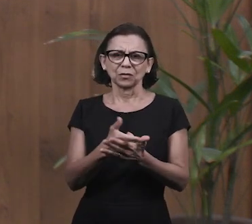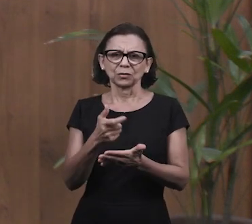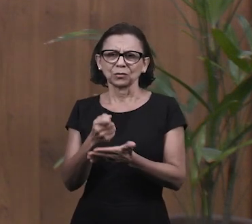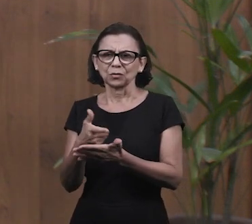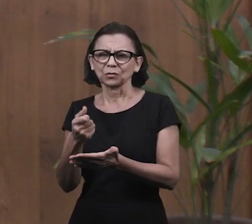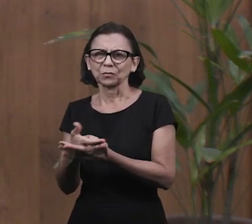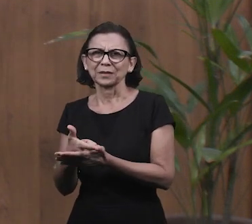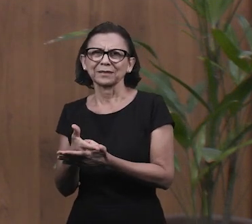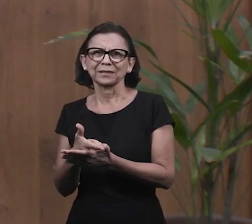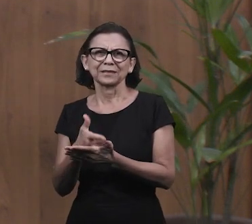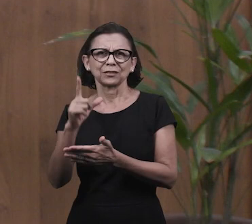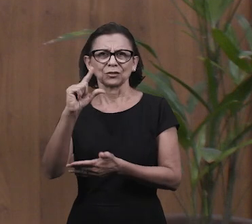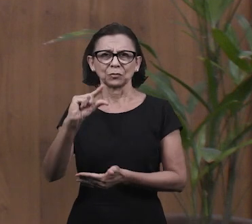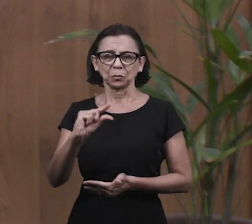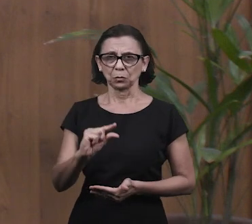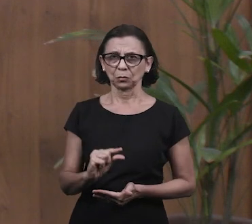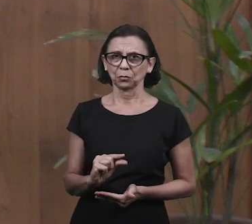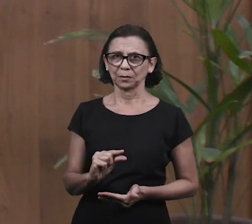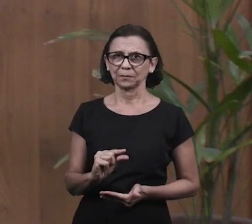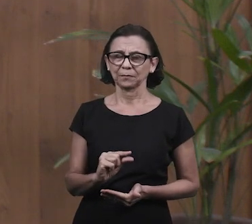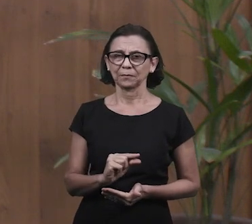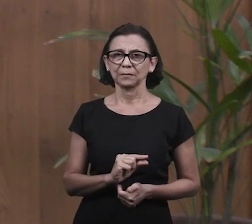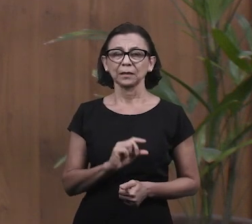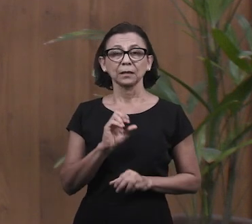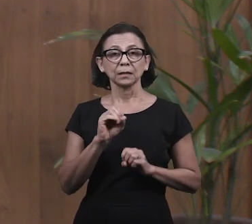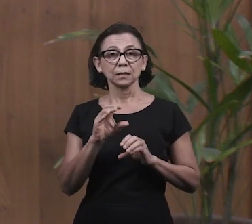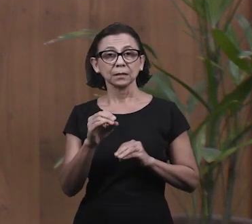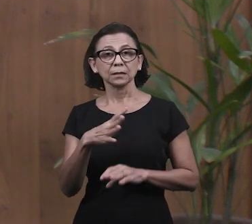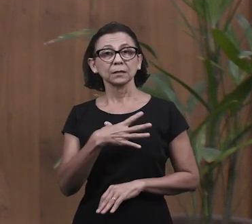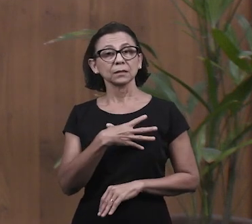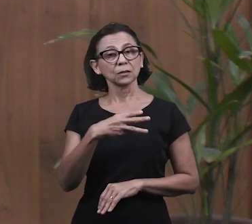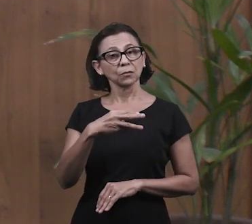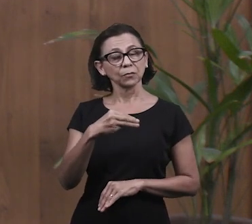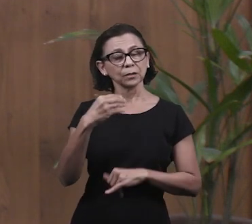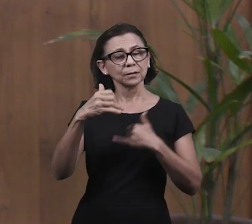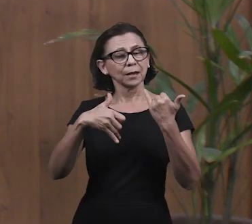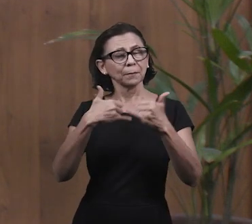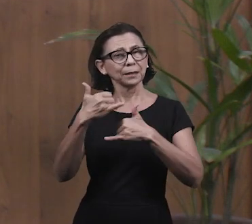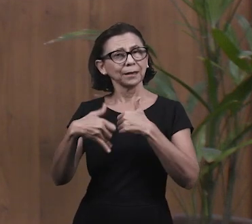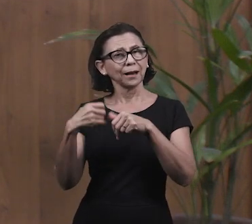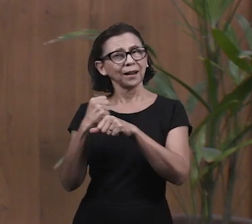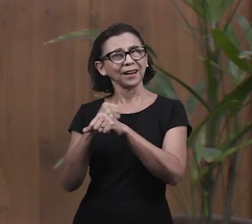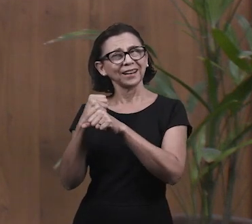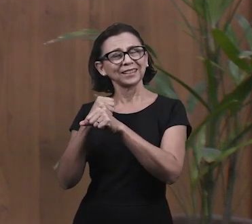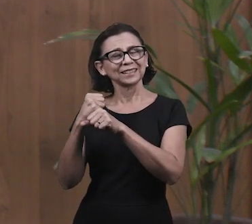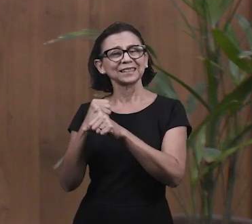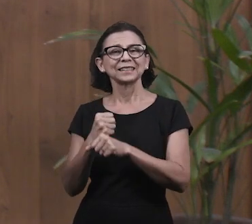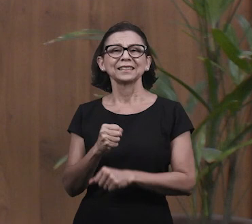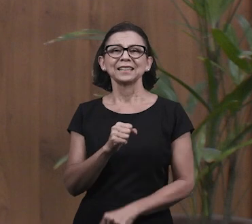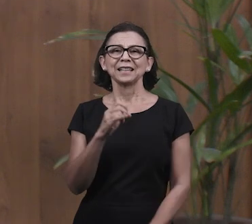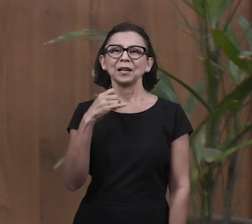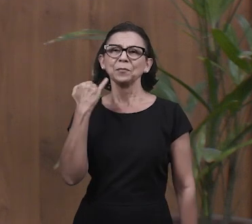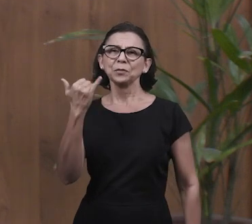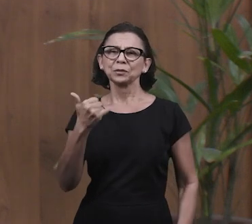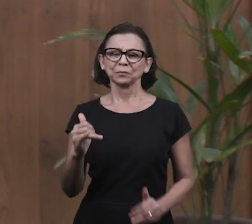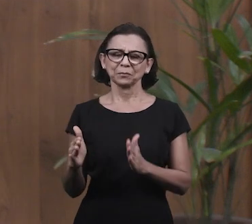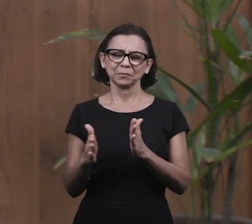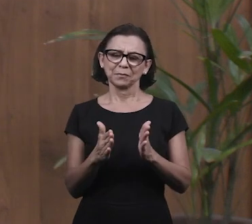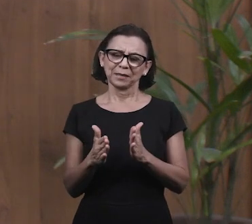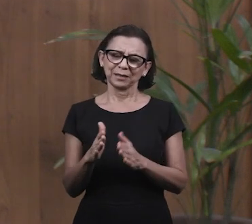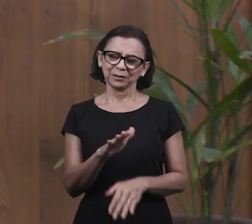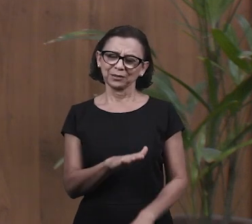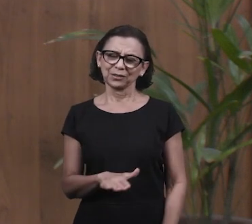enfance moins consommatrice, mais plus collaborative et saine. Et stimuler vos enfants à jouer pendant beaucoup